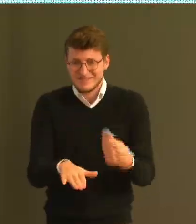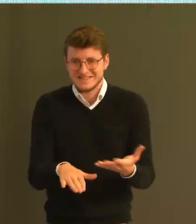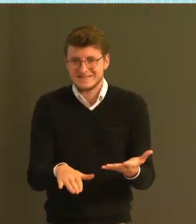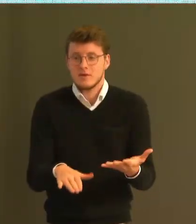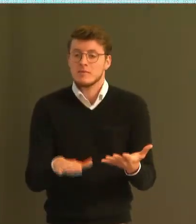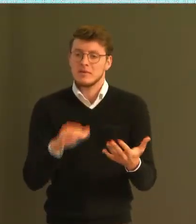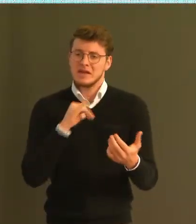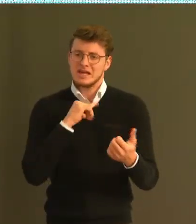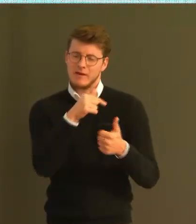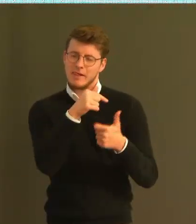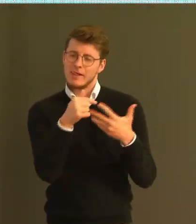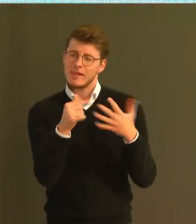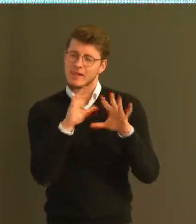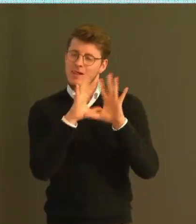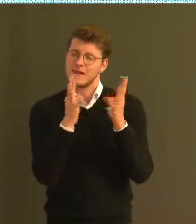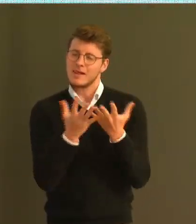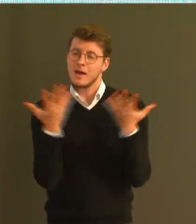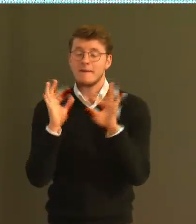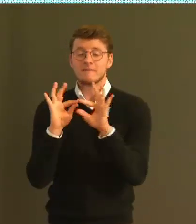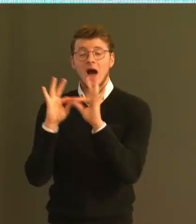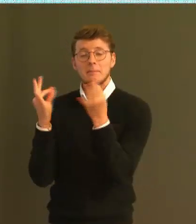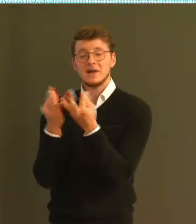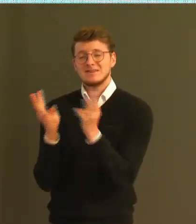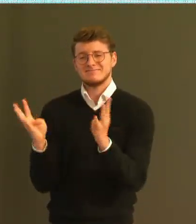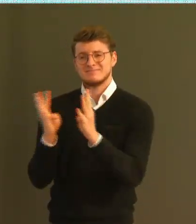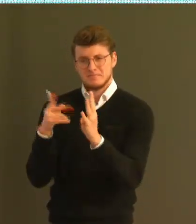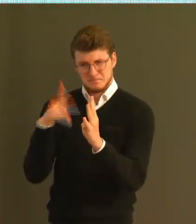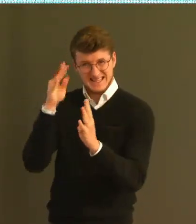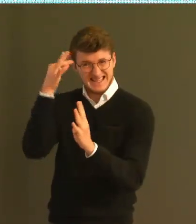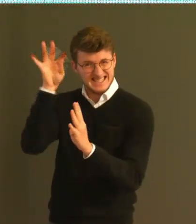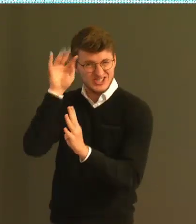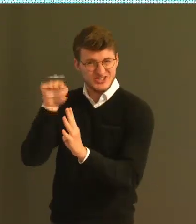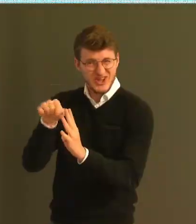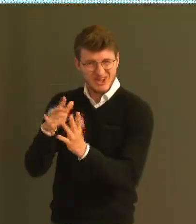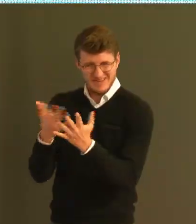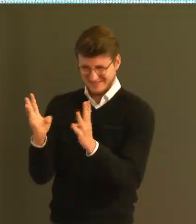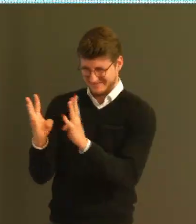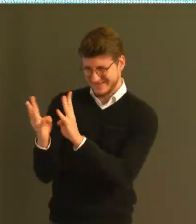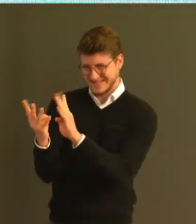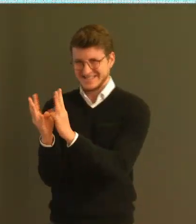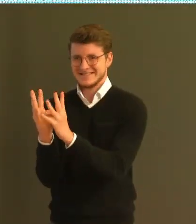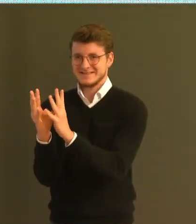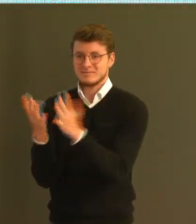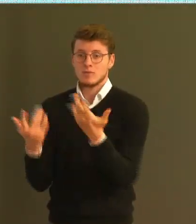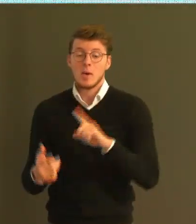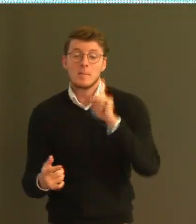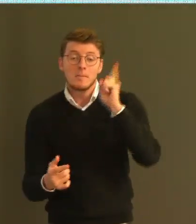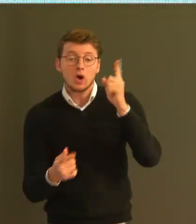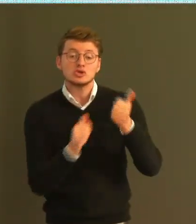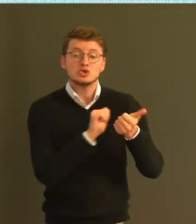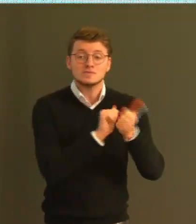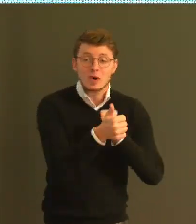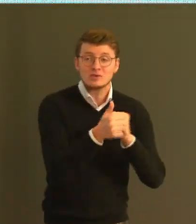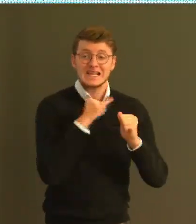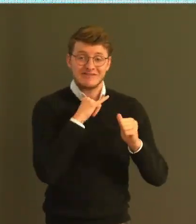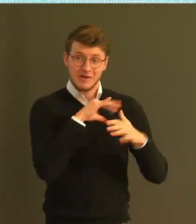the family banques comme stylistes risque d'un vote une forte activité et notre brevet d'invention